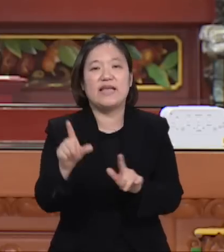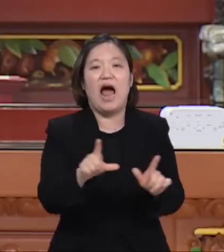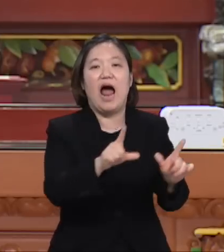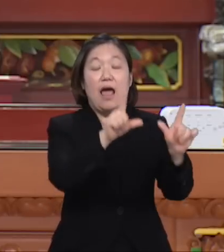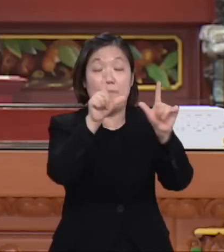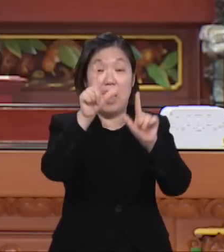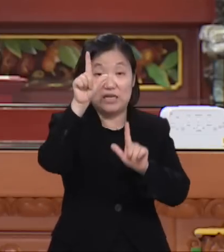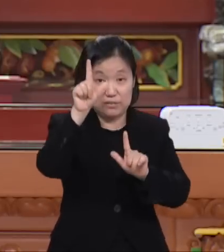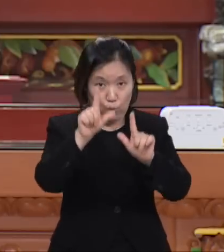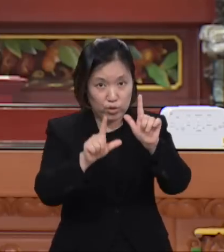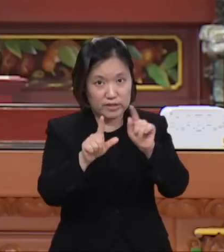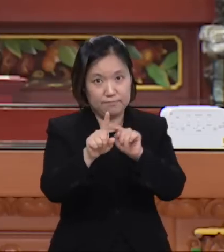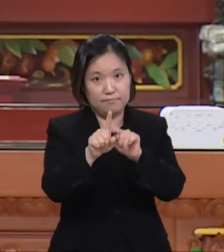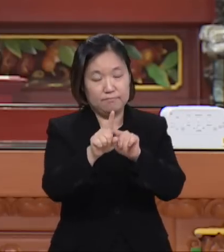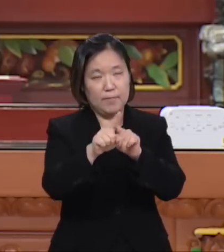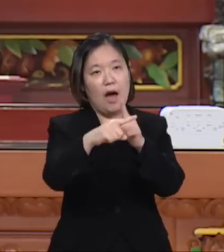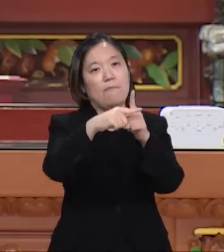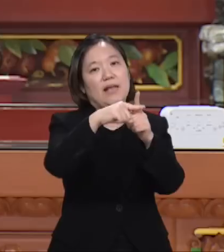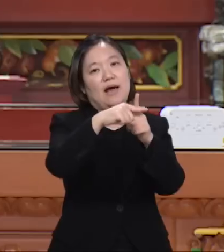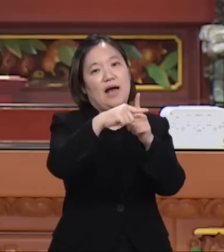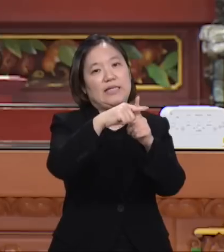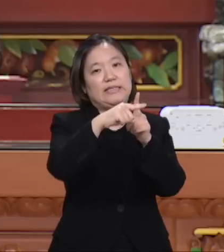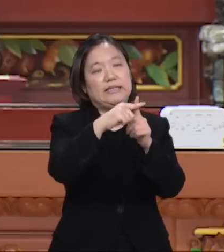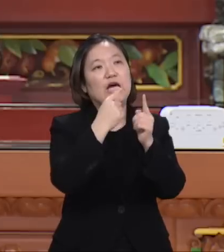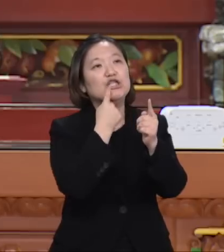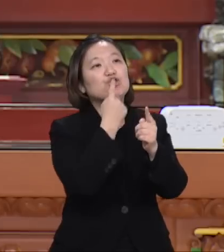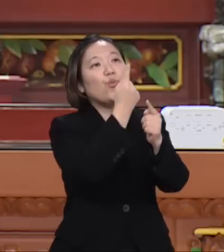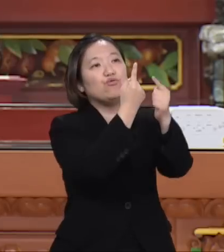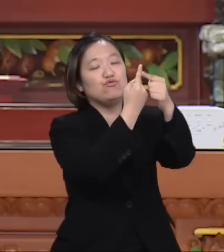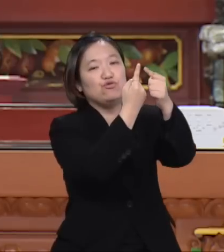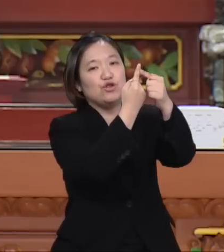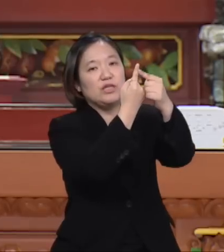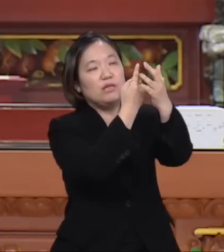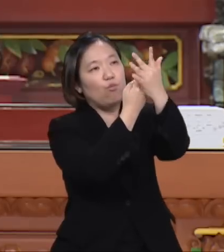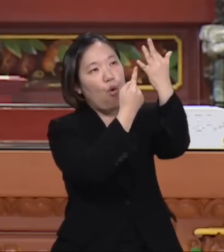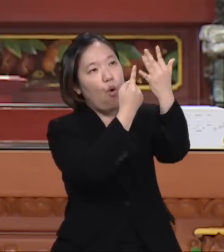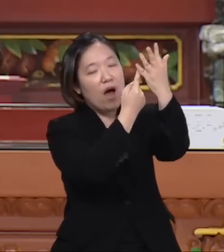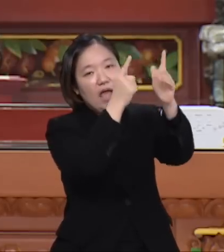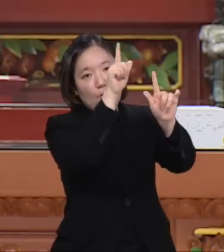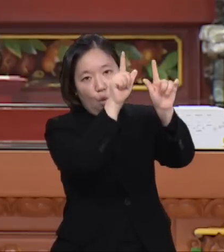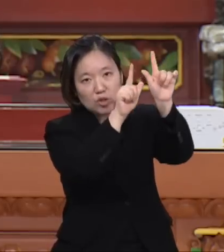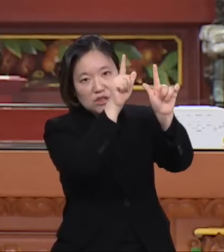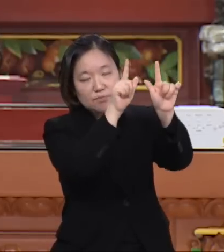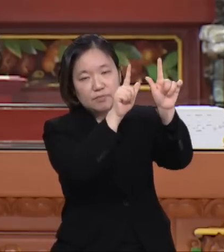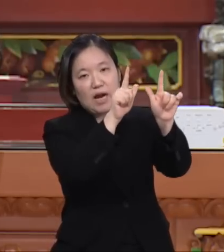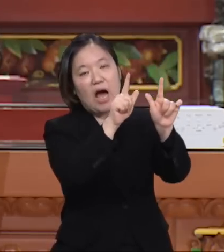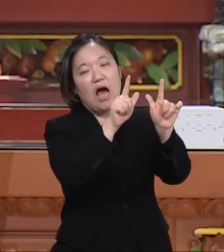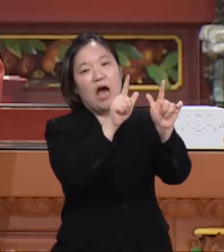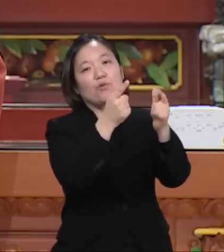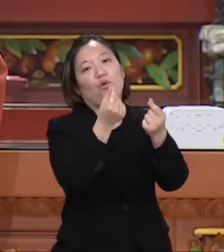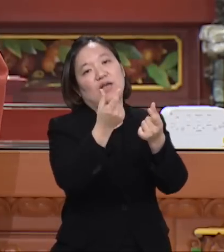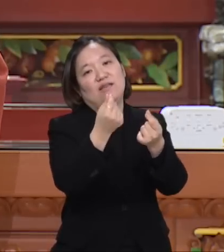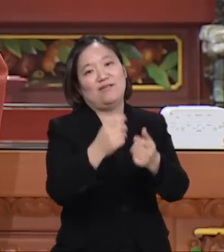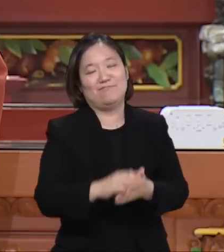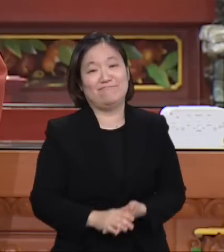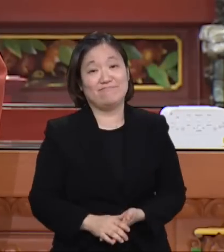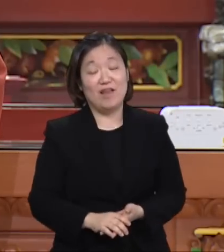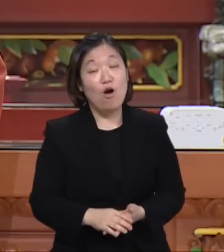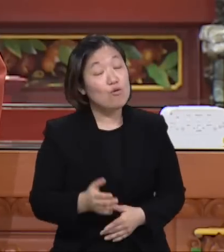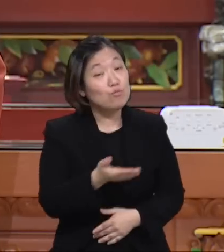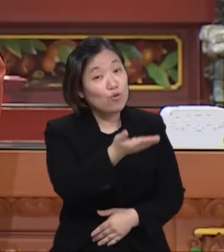그 촛불과 초의 모습 그대로 펼쳐진 거예요 여러분들 촛불 상태는 어떤 거